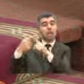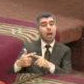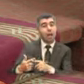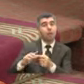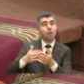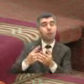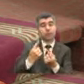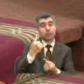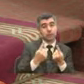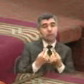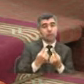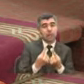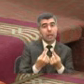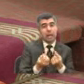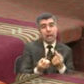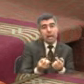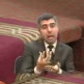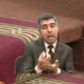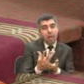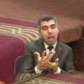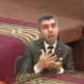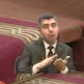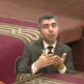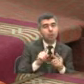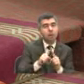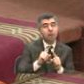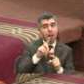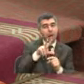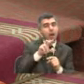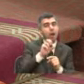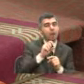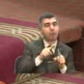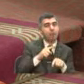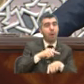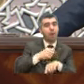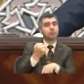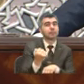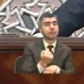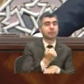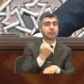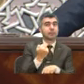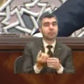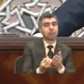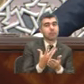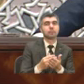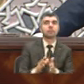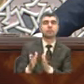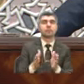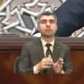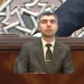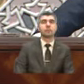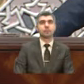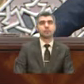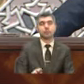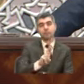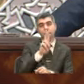ديال العشب كتطلب واحد الوقت باش يكون صالح للعب. وشكرا. شكرا سيد الوزير.